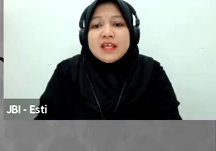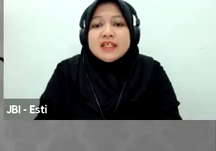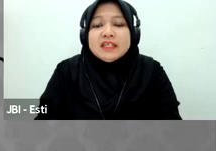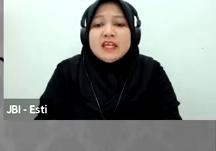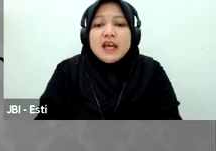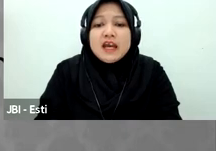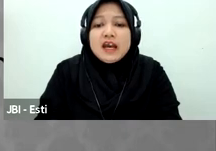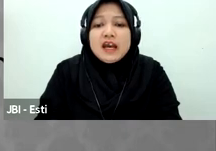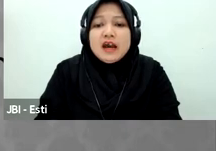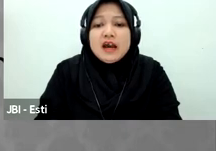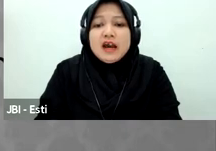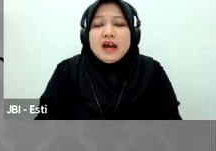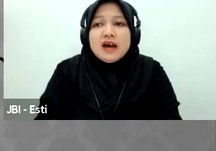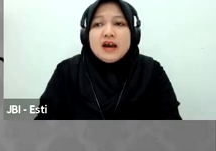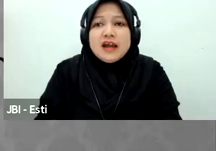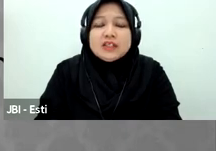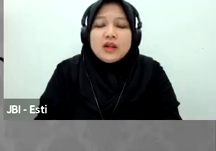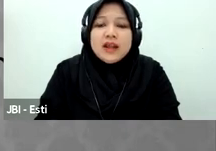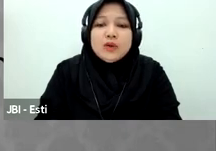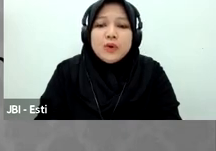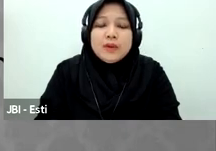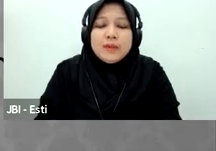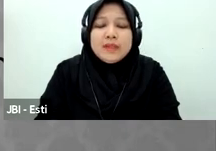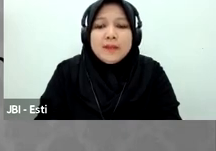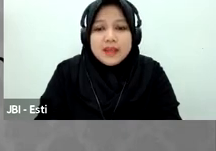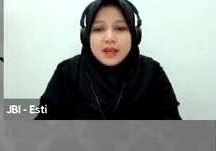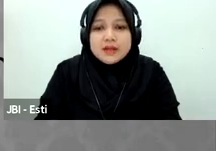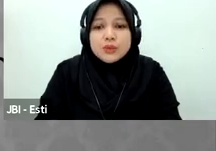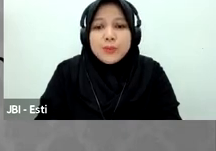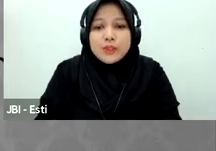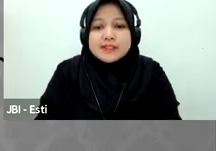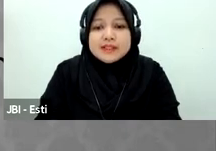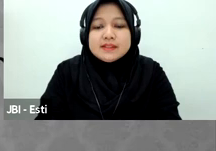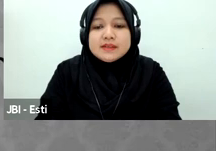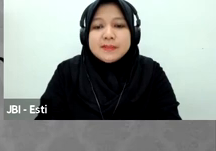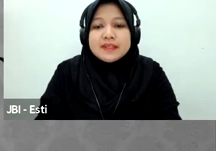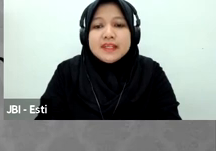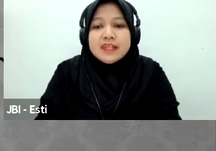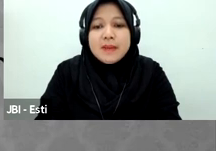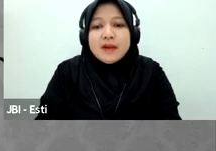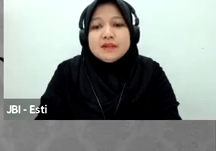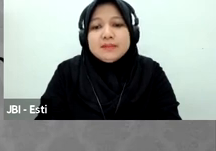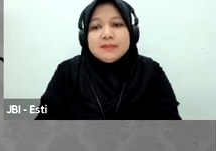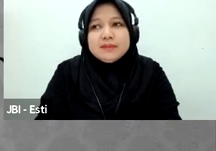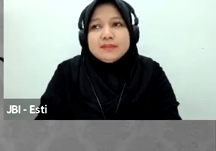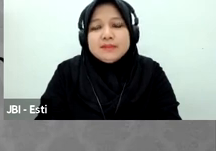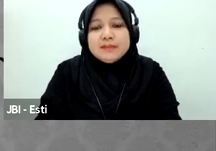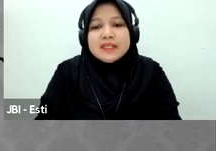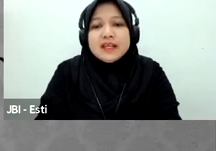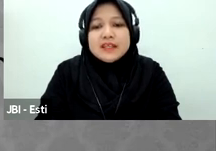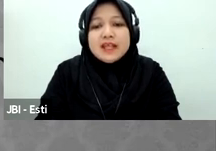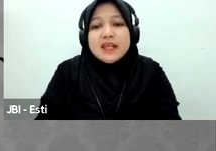esoknya jadi ada seorang ahli hukum yang memang menyampaikan untuk proses seperti ini memang